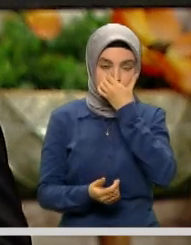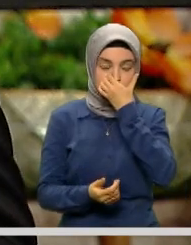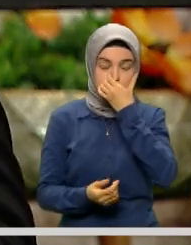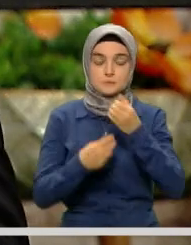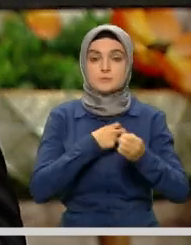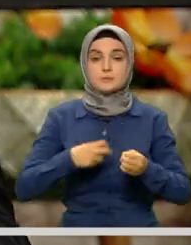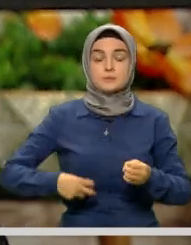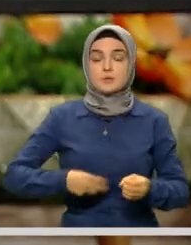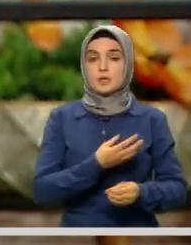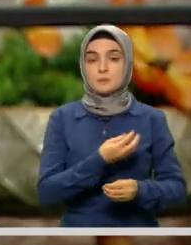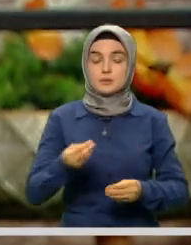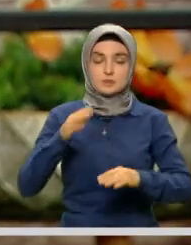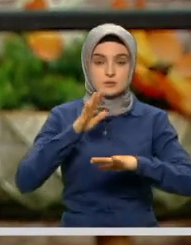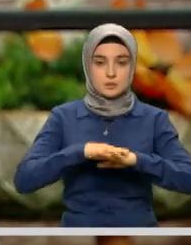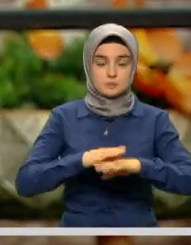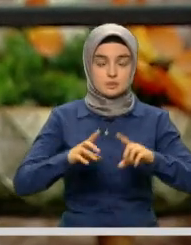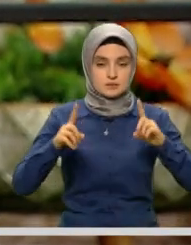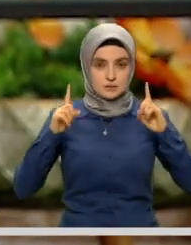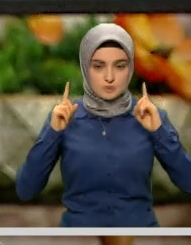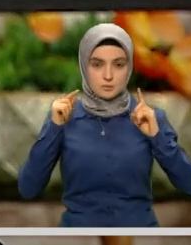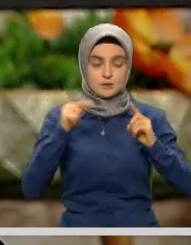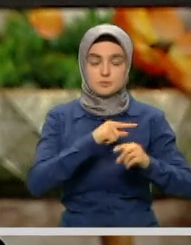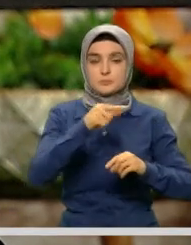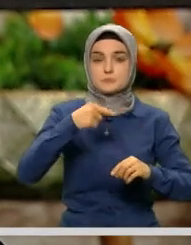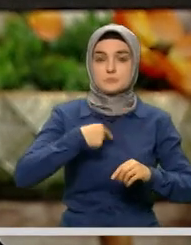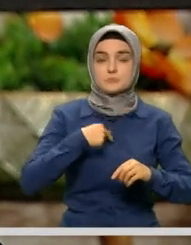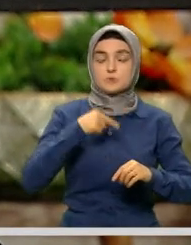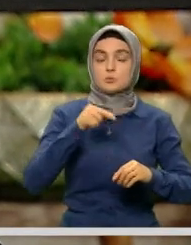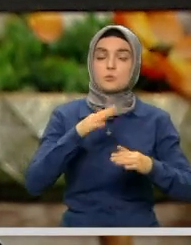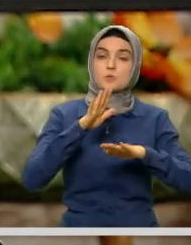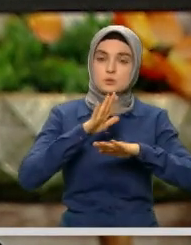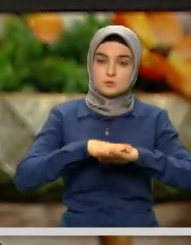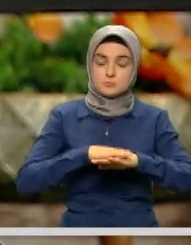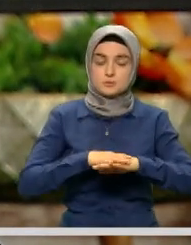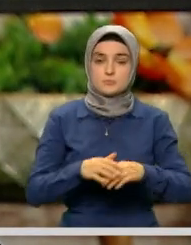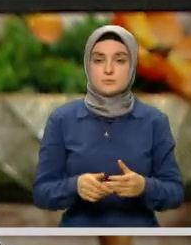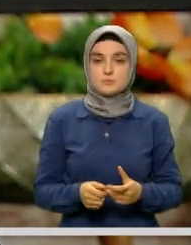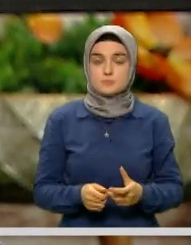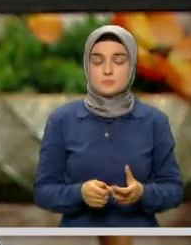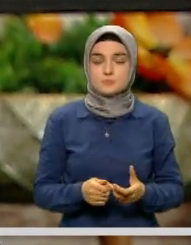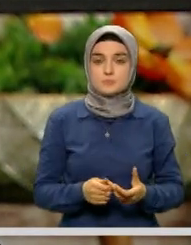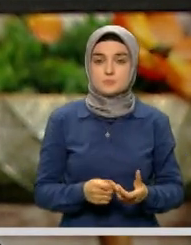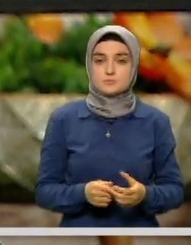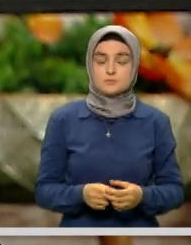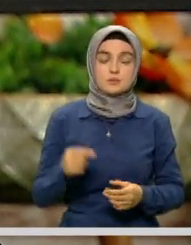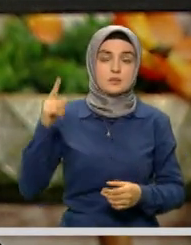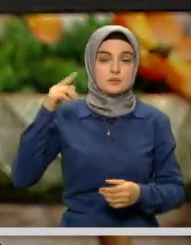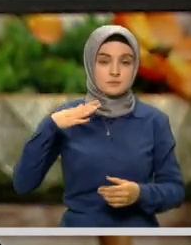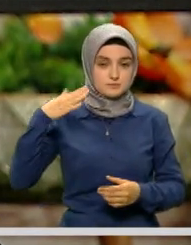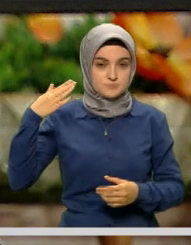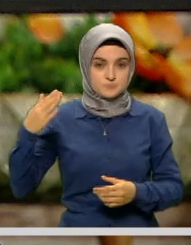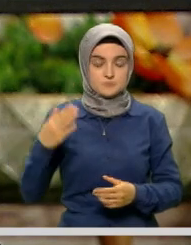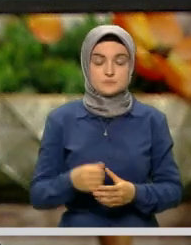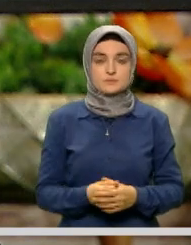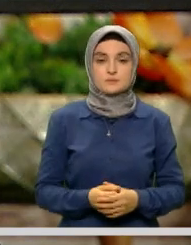dualarıyla, peygamberlerin yaptığı tevbeler ile eğer biz de tevbe ve istiğfarlarımızı o şekilde yaparsak Allah katında